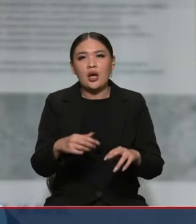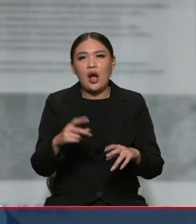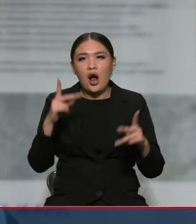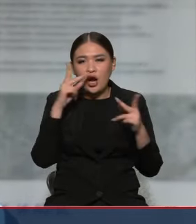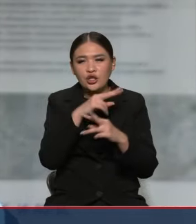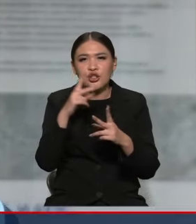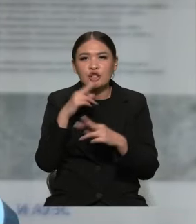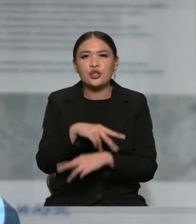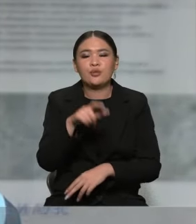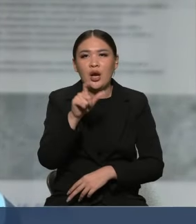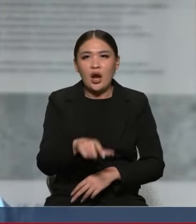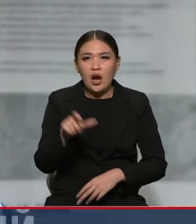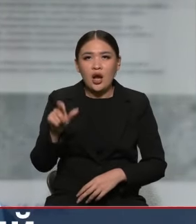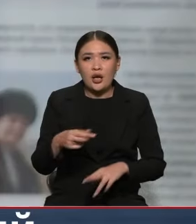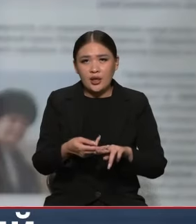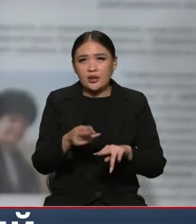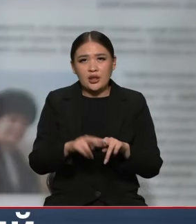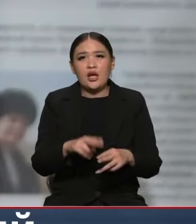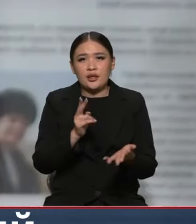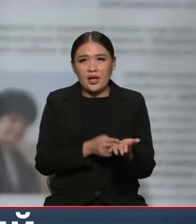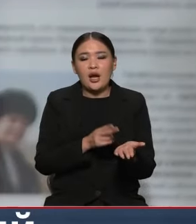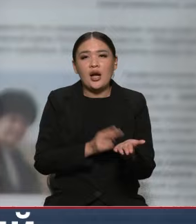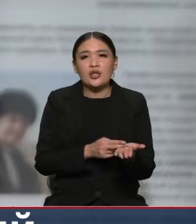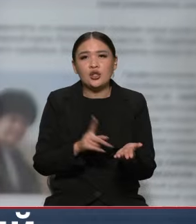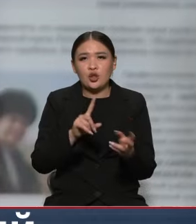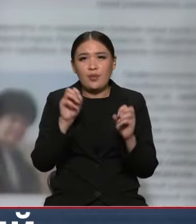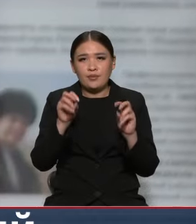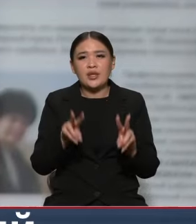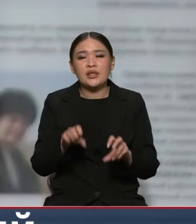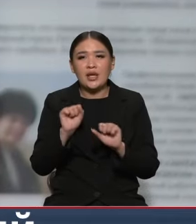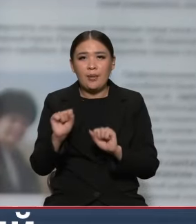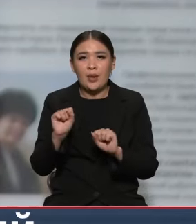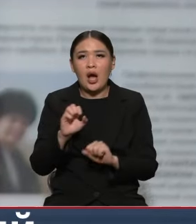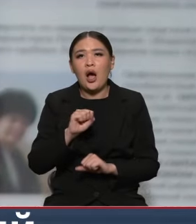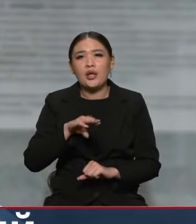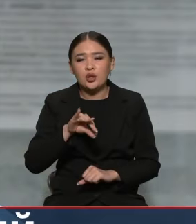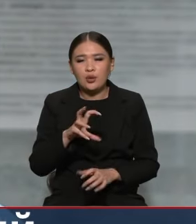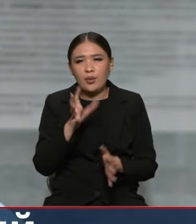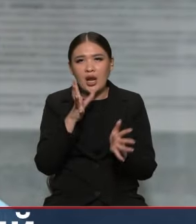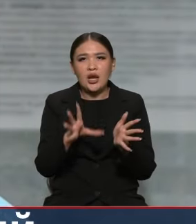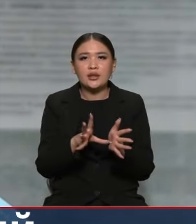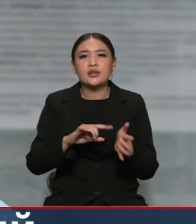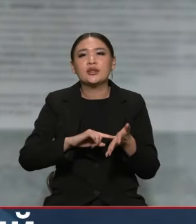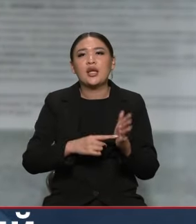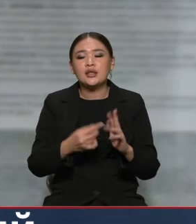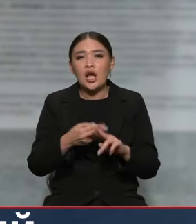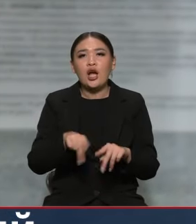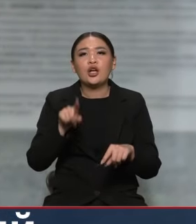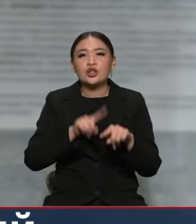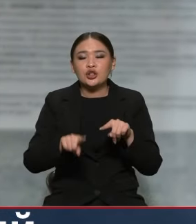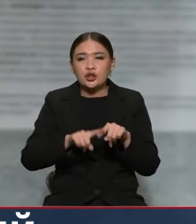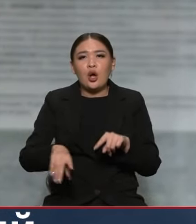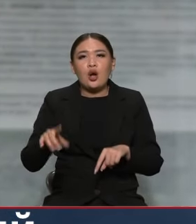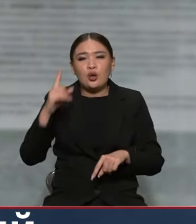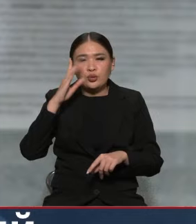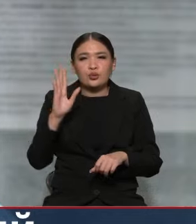ошибок персонала. Это разве не доказывает безопасность функционирования атомной электростанции? Наконец-то введу двухтарифную